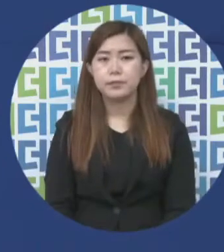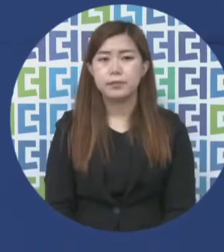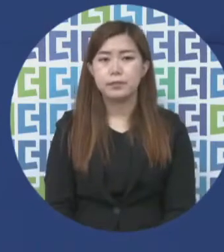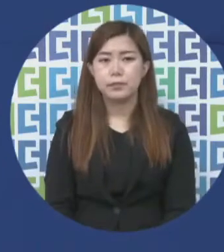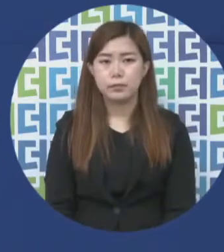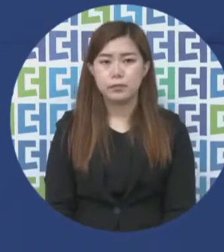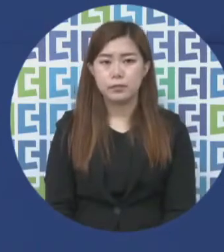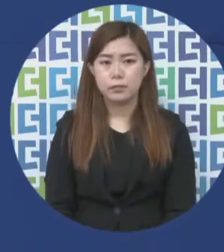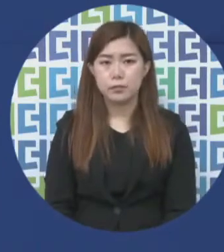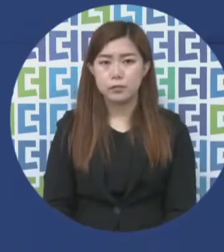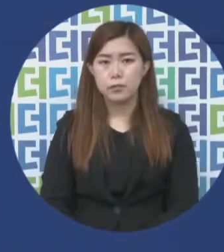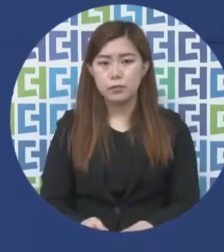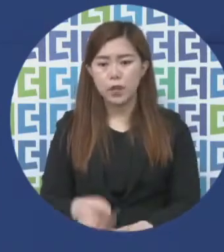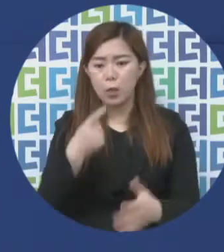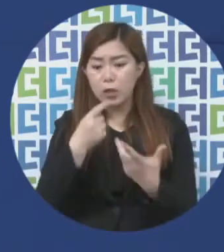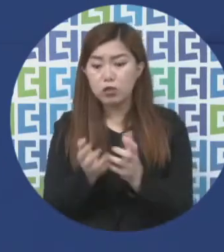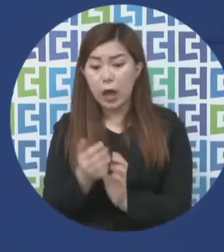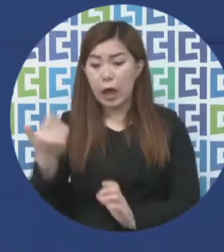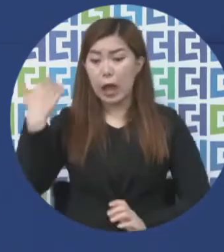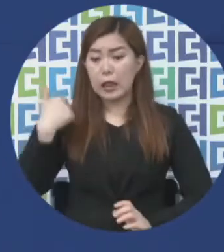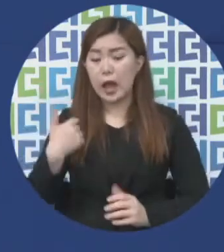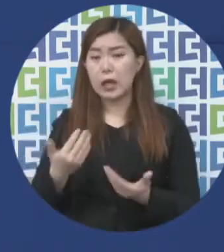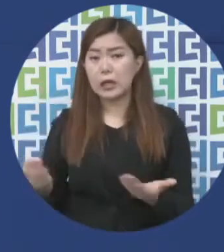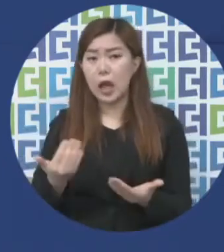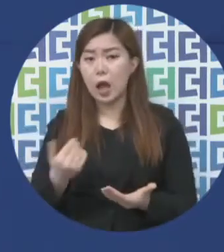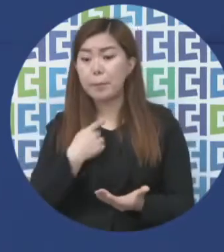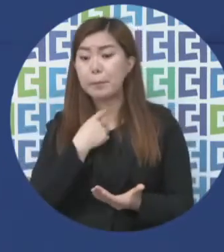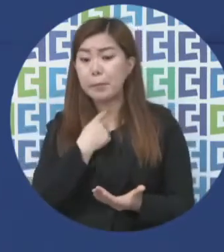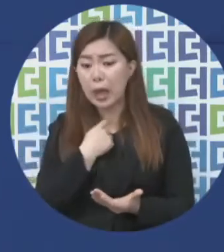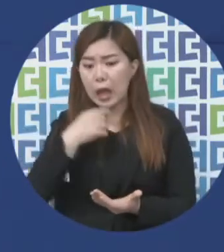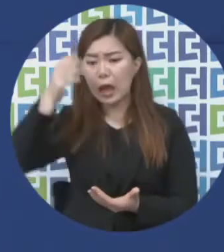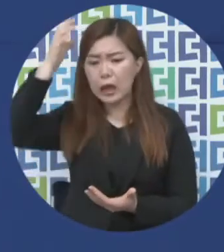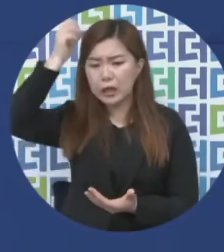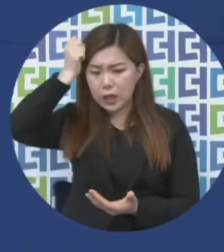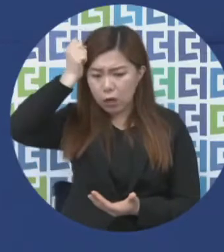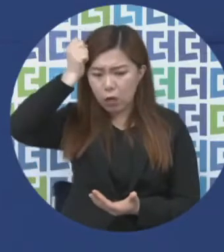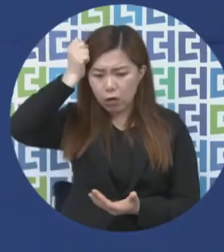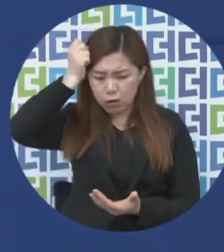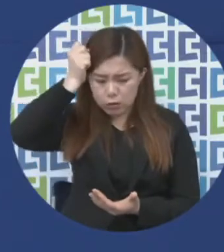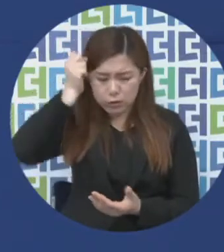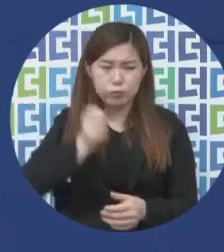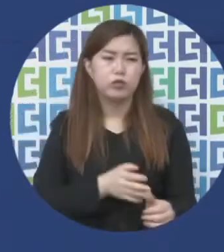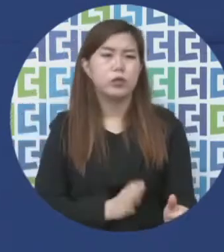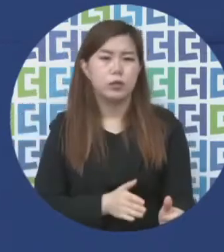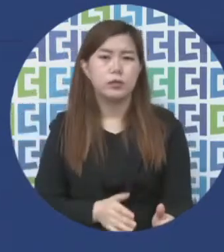단 1%의 진정성이라도 기억할 수 있도록 해주십시오.